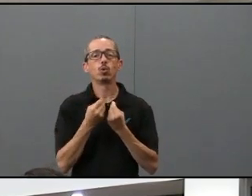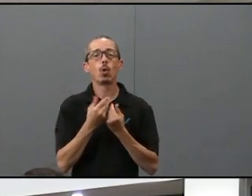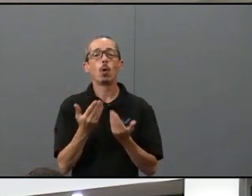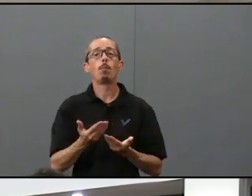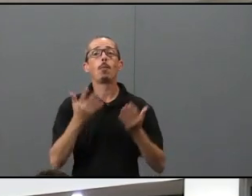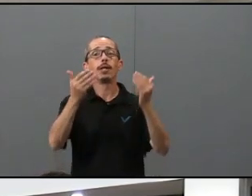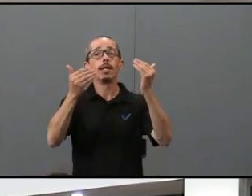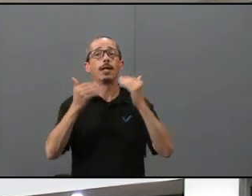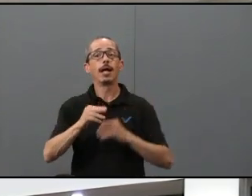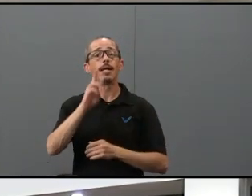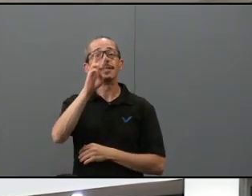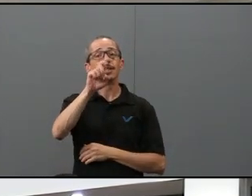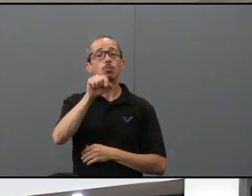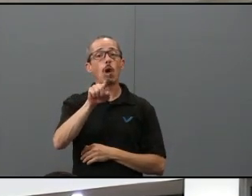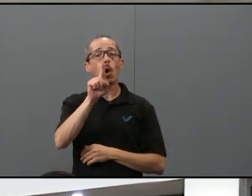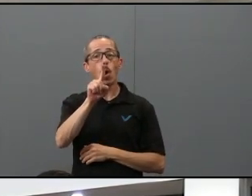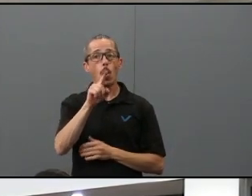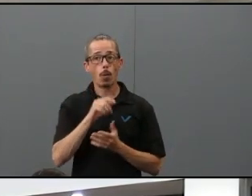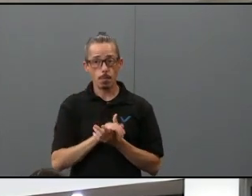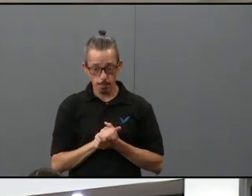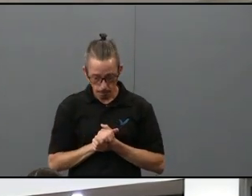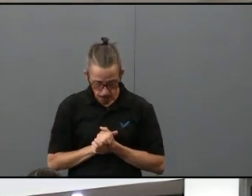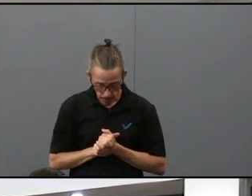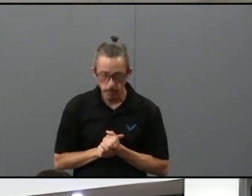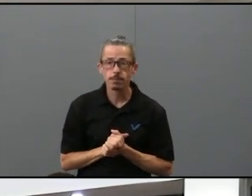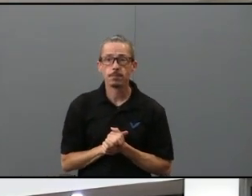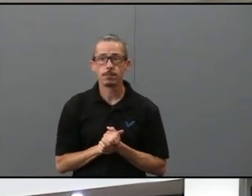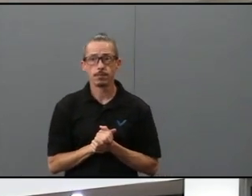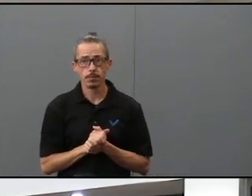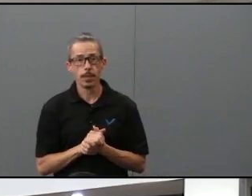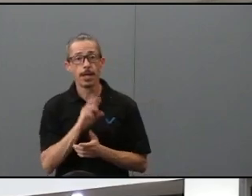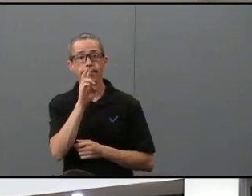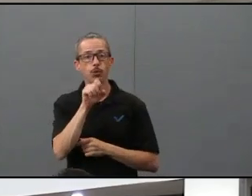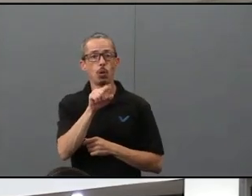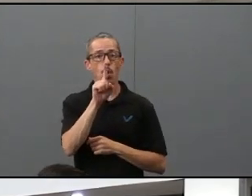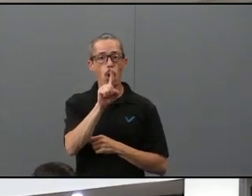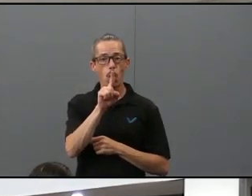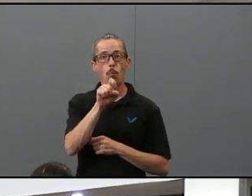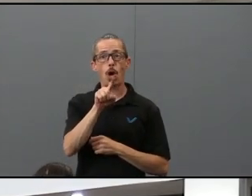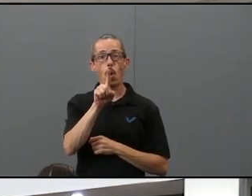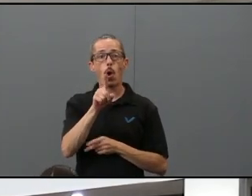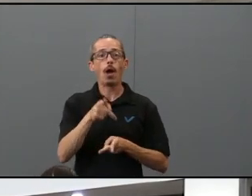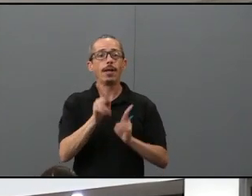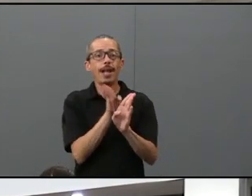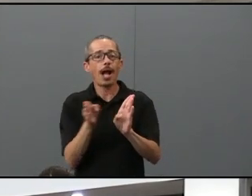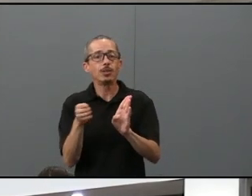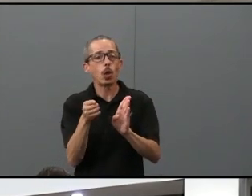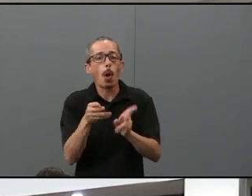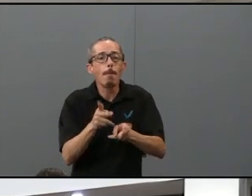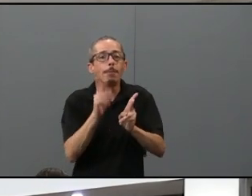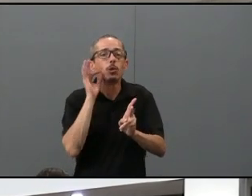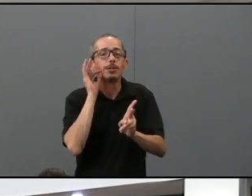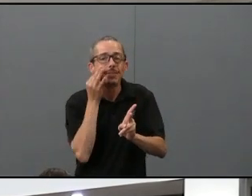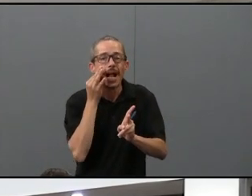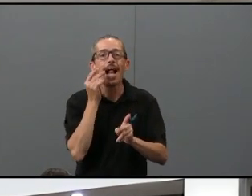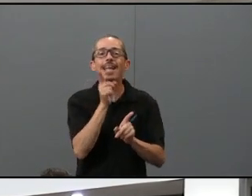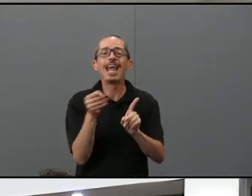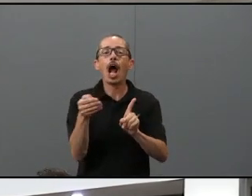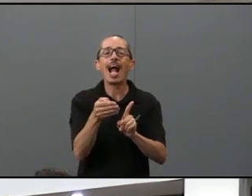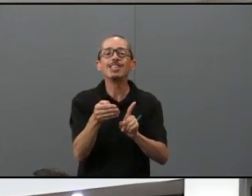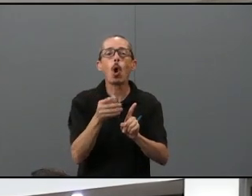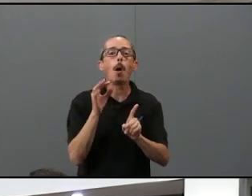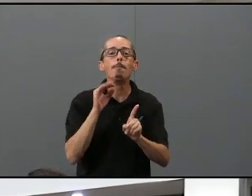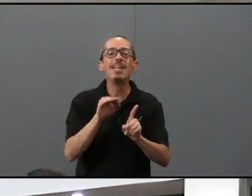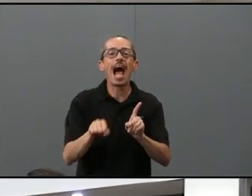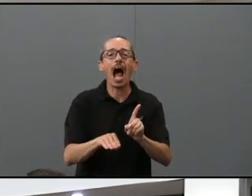maintenant à 6.1 pour les dérogations mineures 6.1.1 dérogation mineur monsieur Denis Martel au 87 89 91